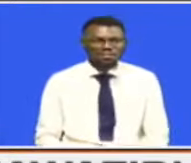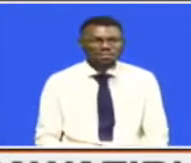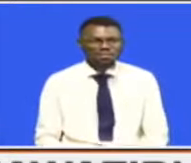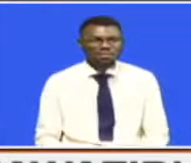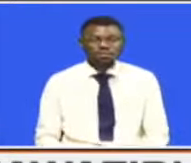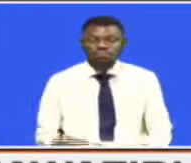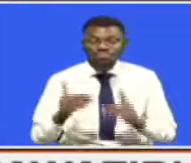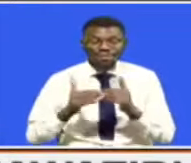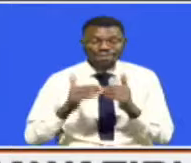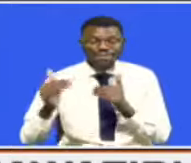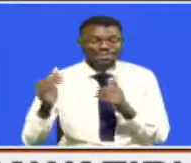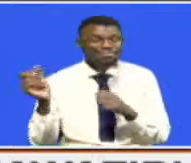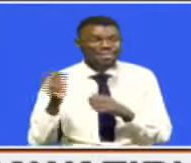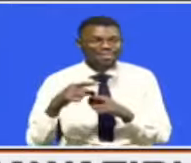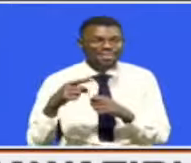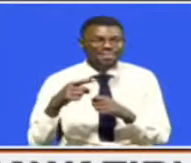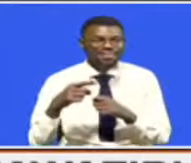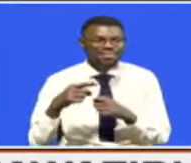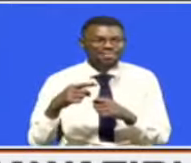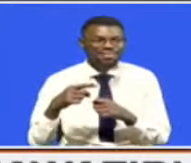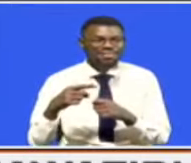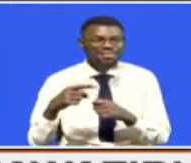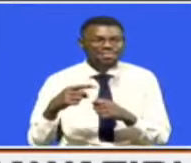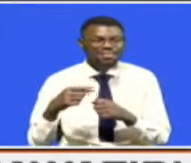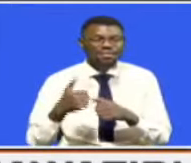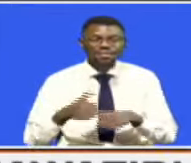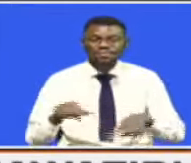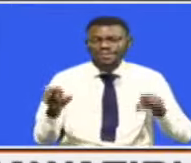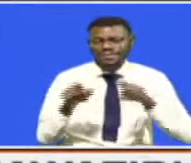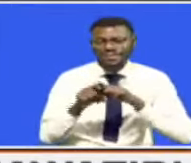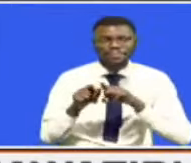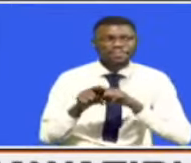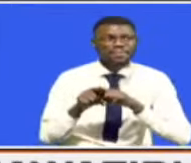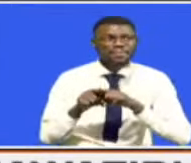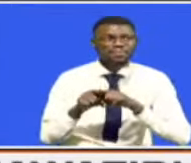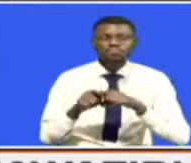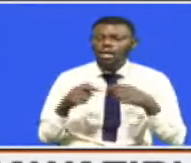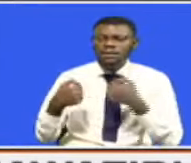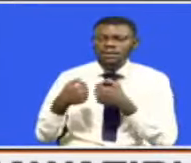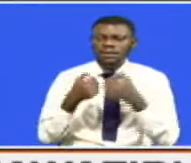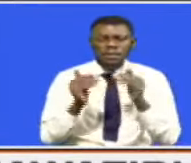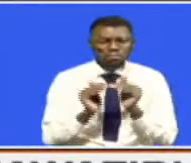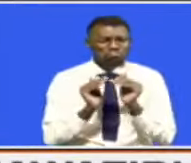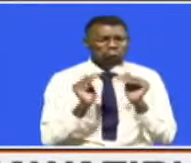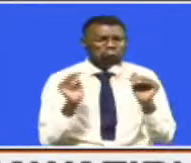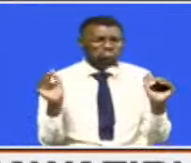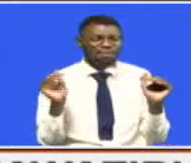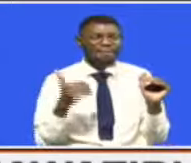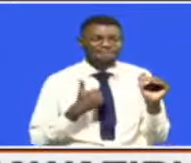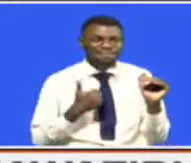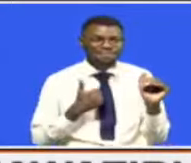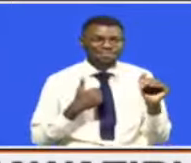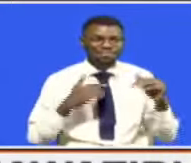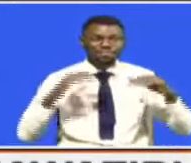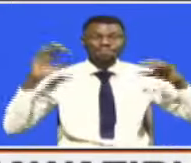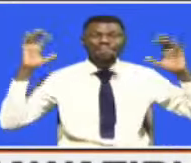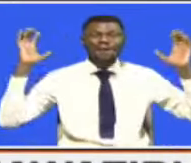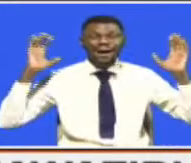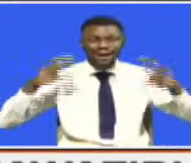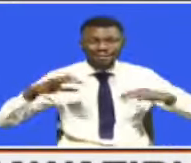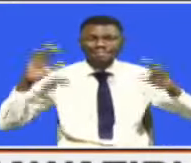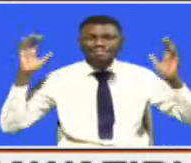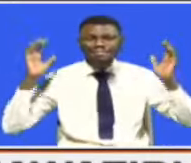Mwezi ujao tutakuwa pia na changamoto ya mvua ya